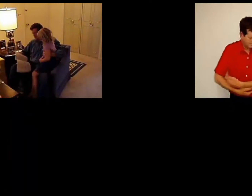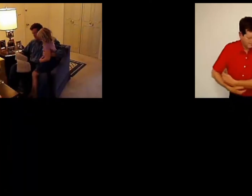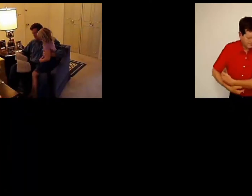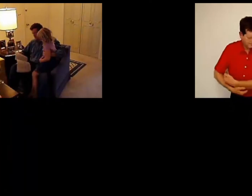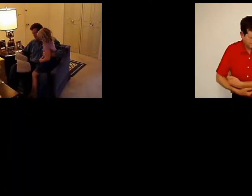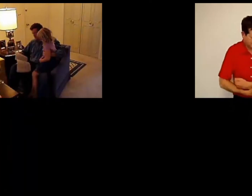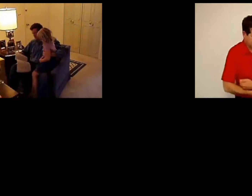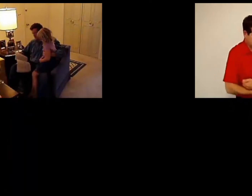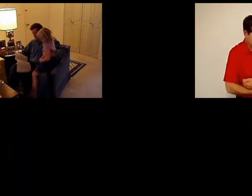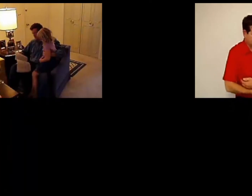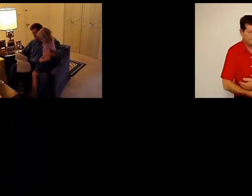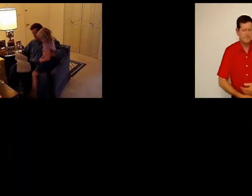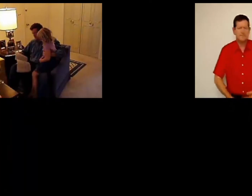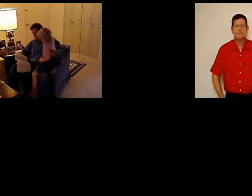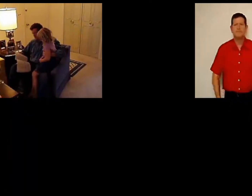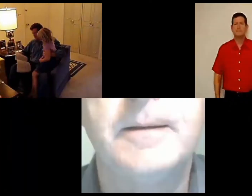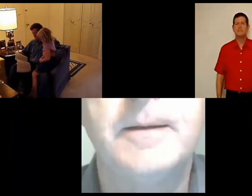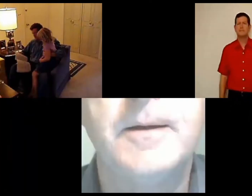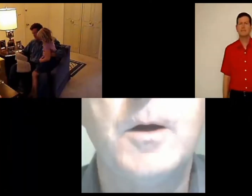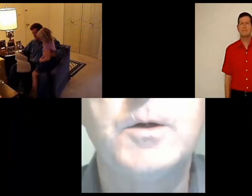S'occuper de.